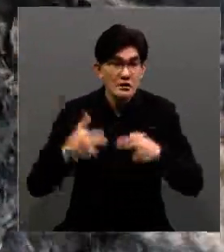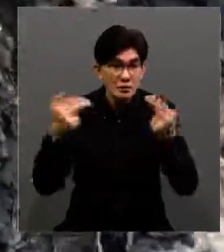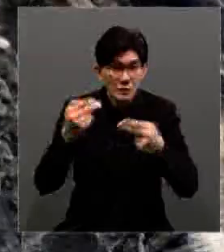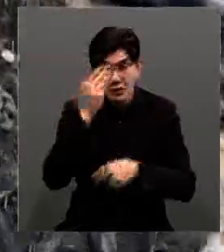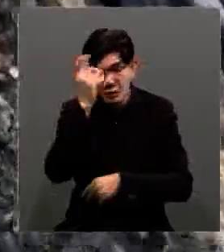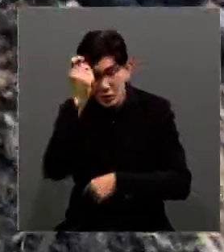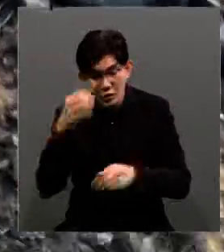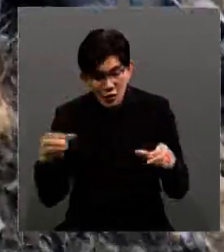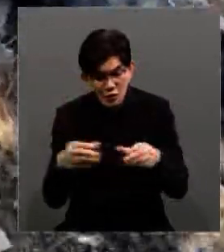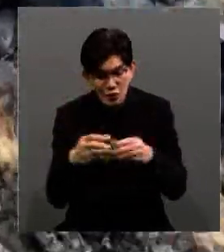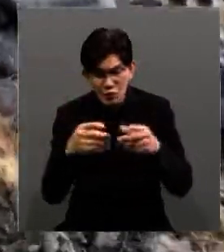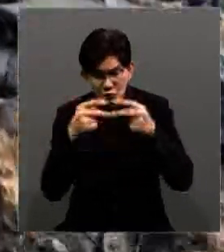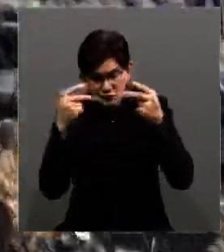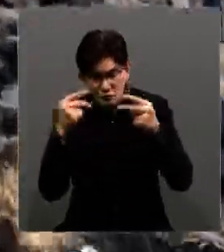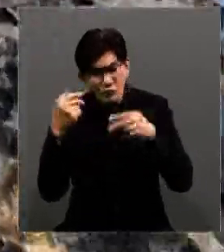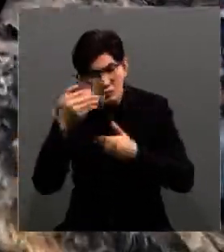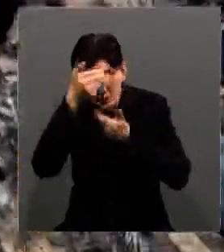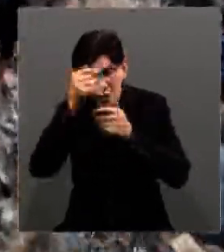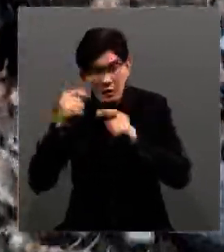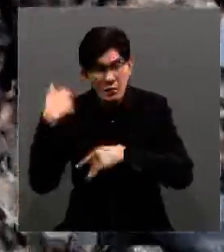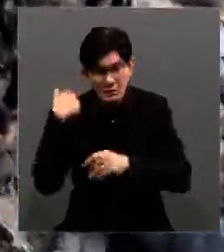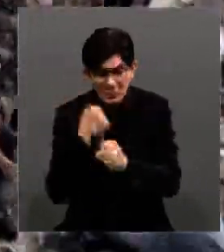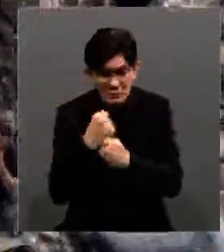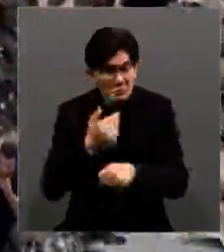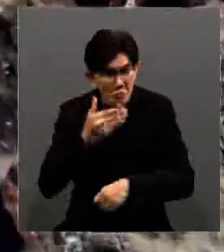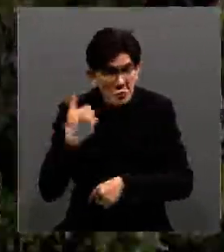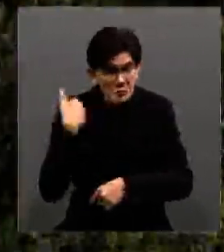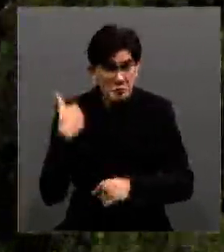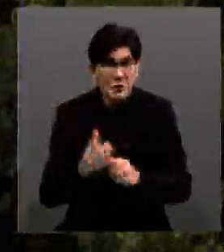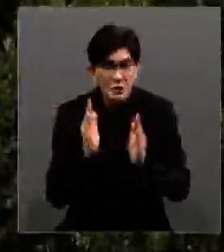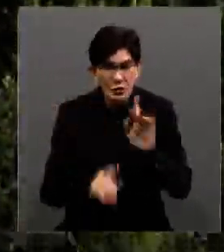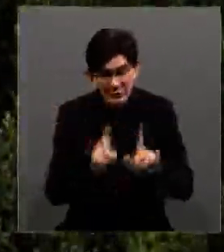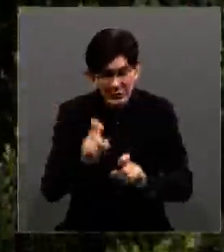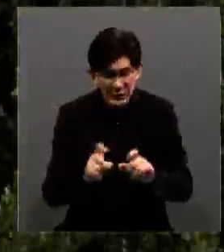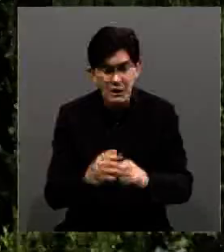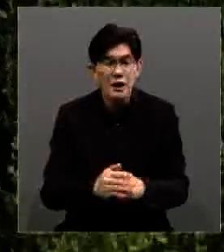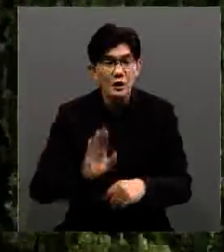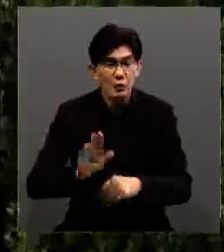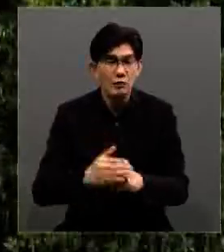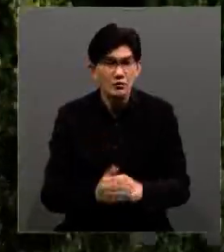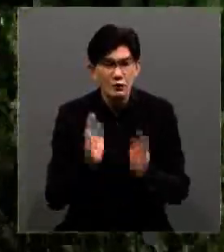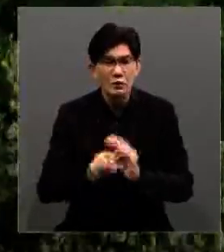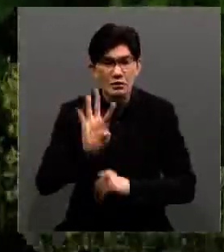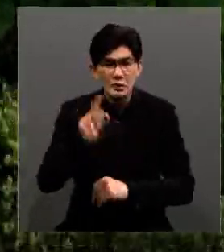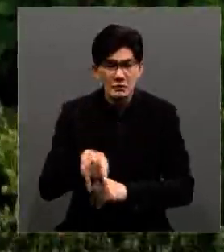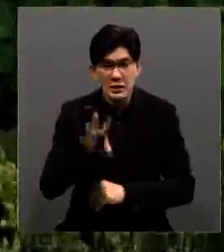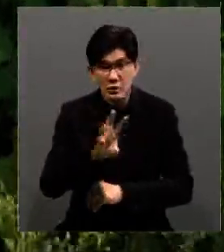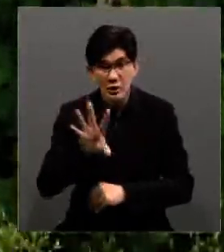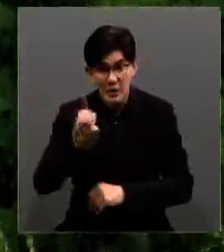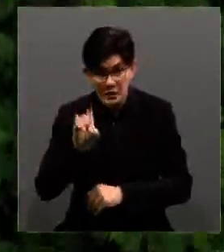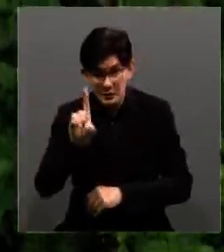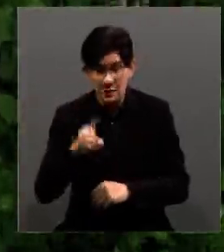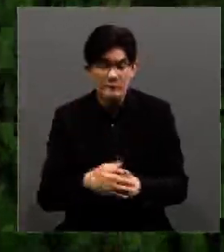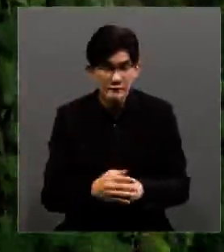อิสราเอลและกลุ่มติดอาวุธในฉนวนกาซ่าที่ยังดำเนินเรื่อยมาทำให้มีผู้เสียชีวิตในฝั่งฉนวนกาซ่าแล้วถึง 4651